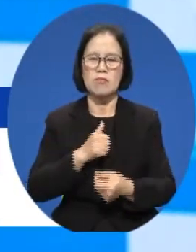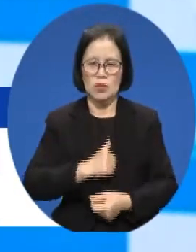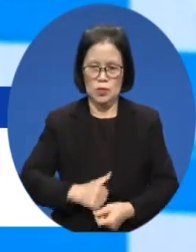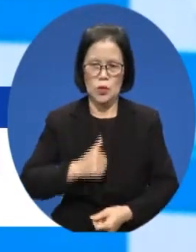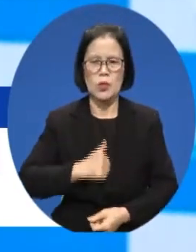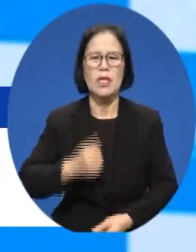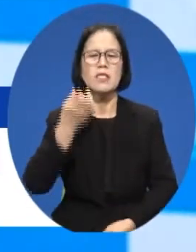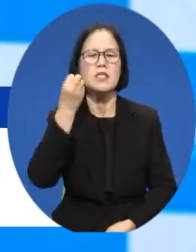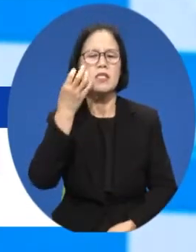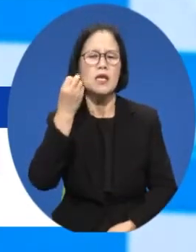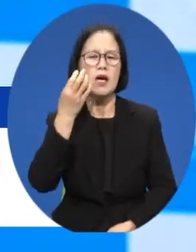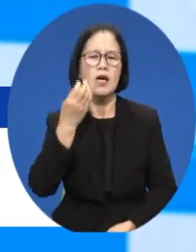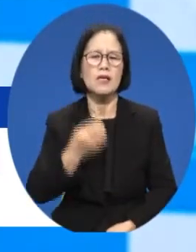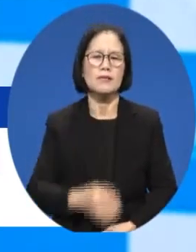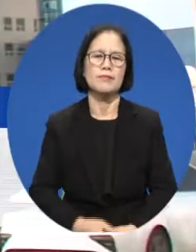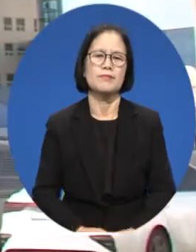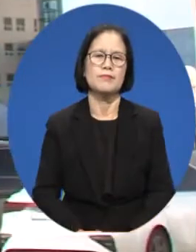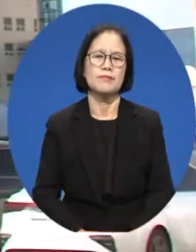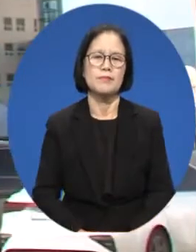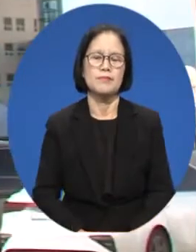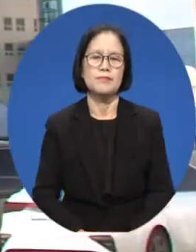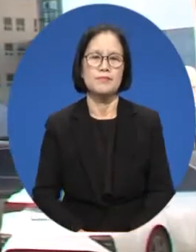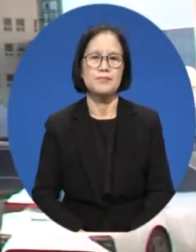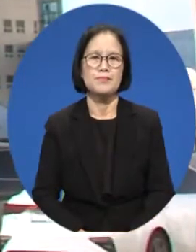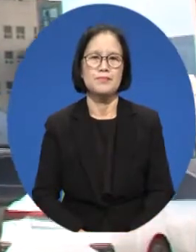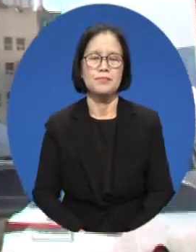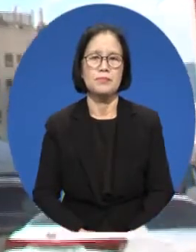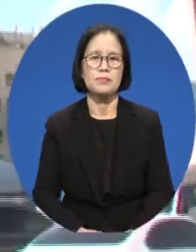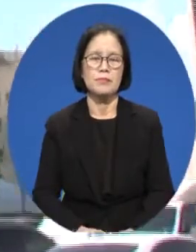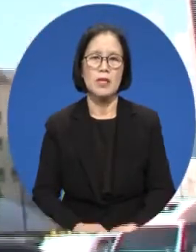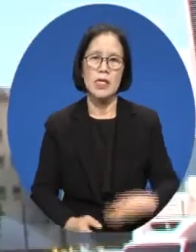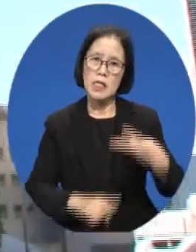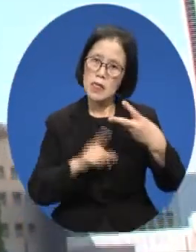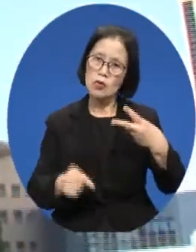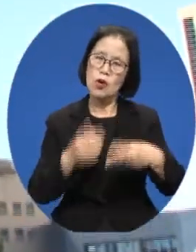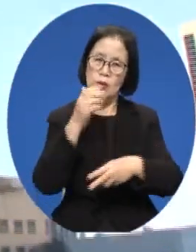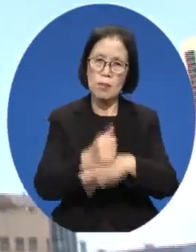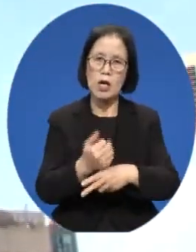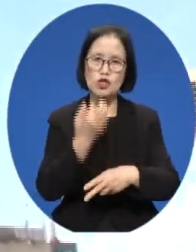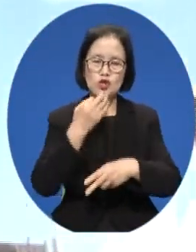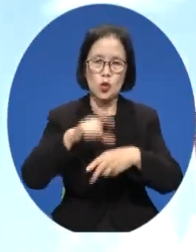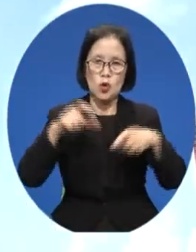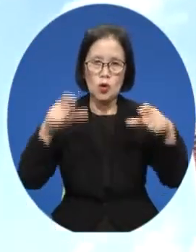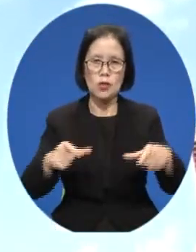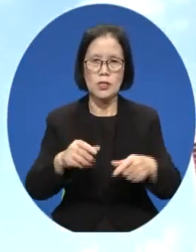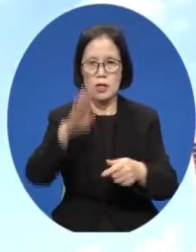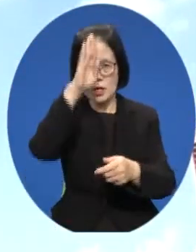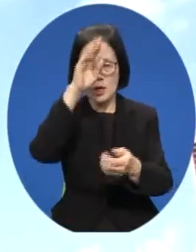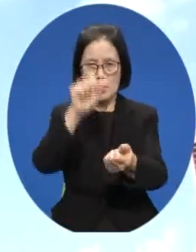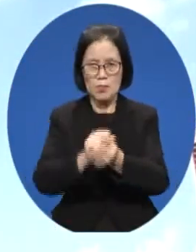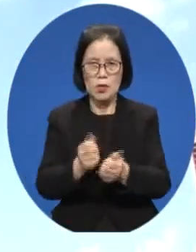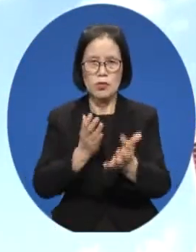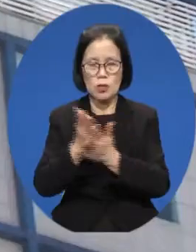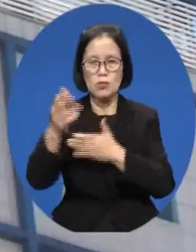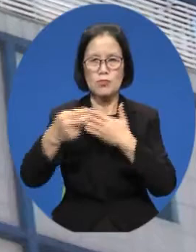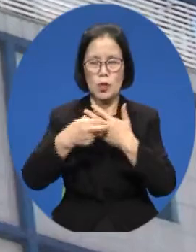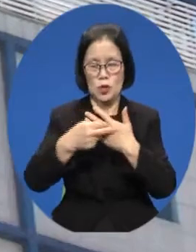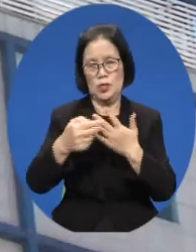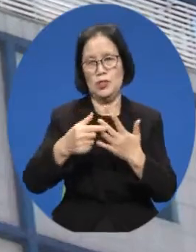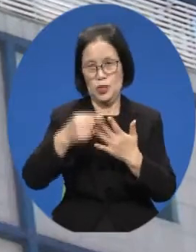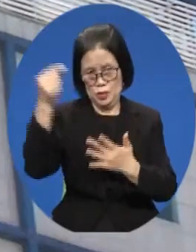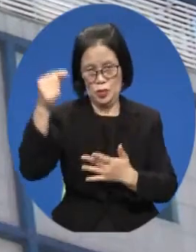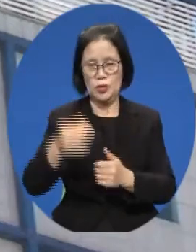버텨온 게 어떻게 보면 참 신기한 정도로 이르면 다음 달 말 수도권 권역에 감염병 전문 병원이 선정되는